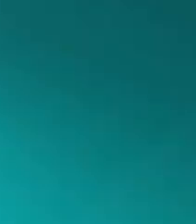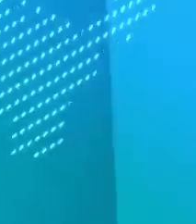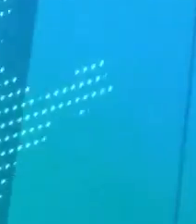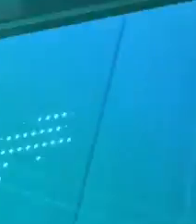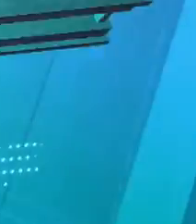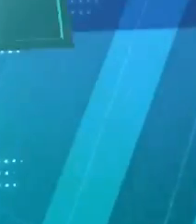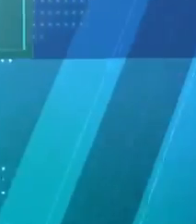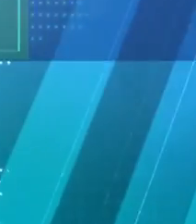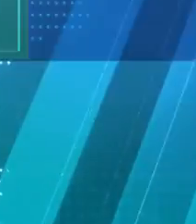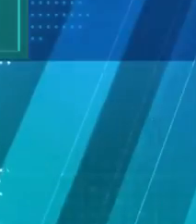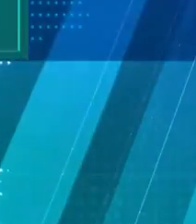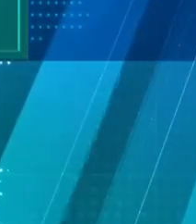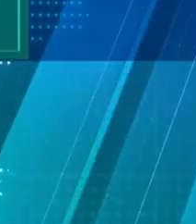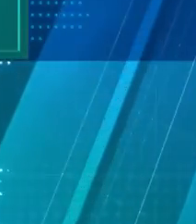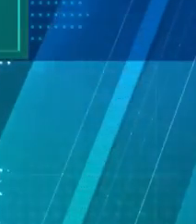Дякую.